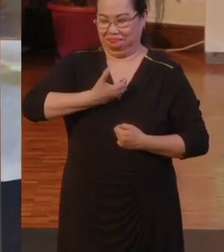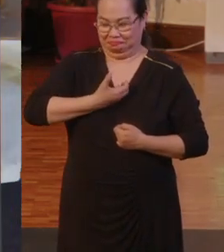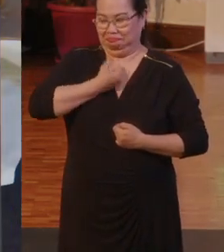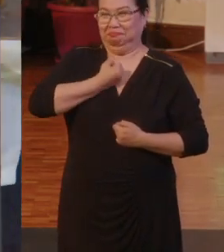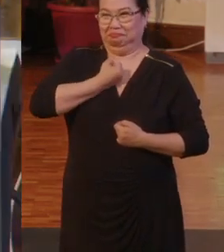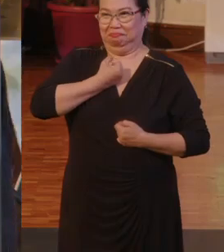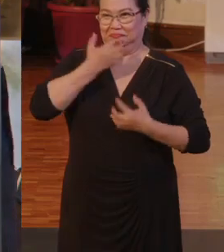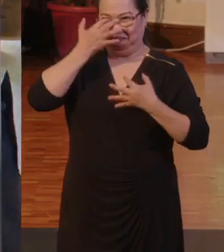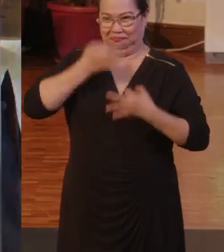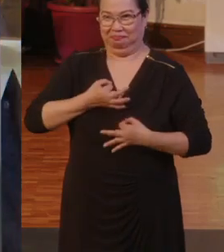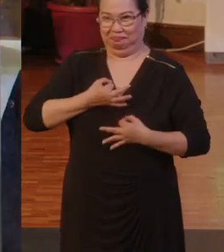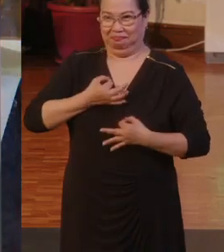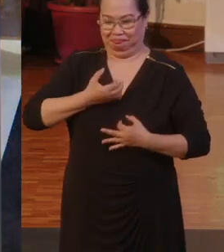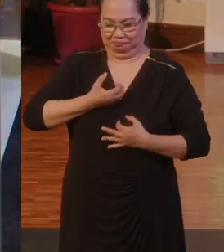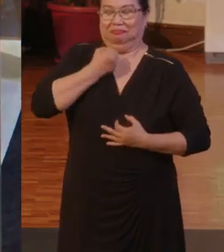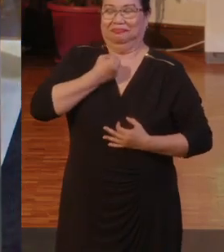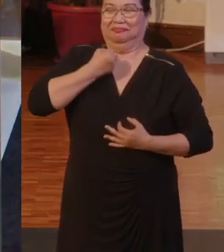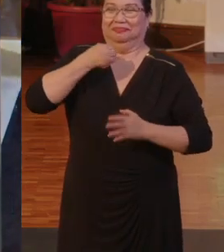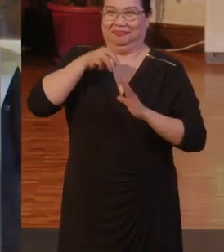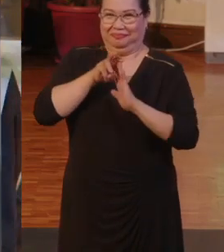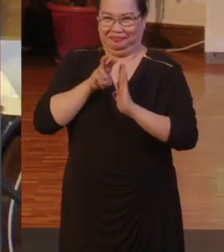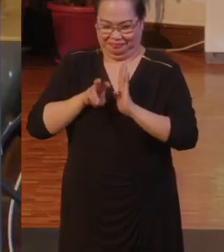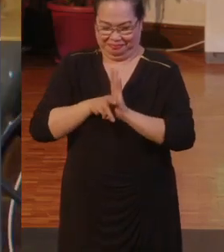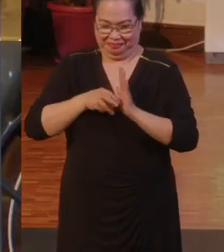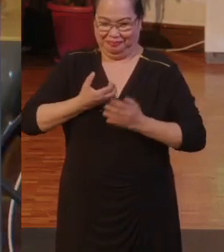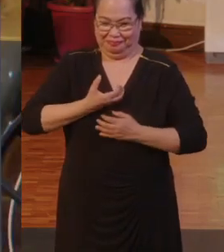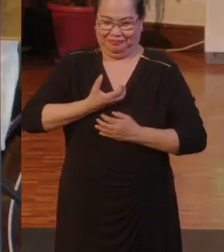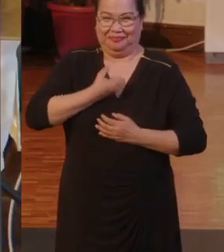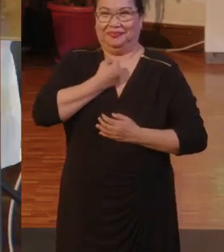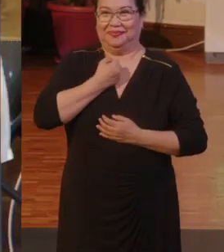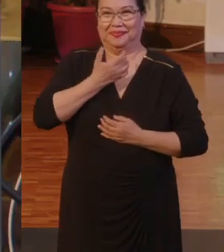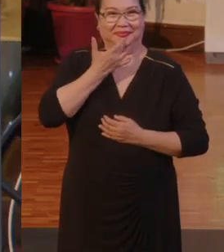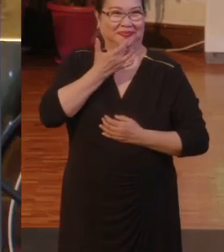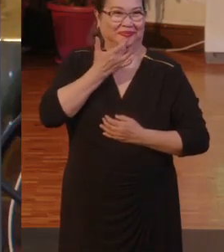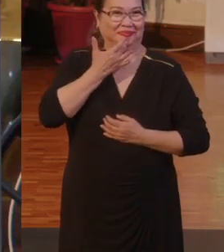paa, purihin ka. Kung hindi man,